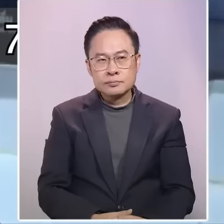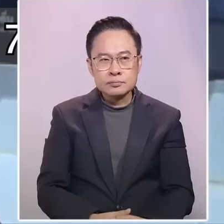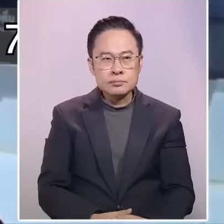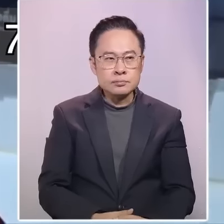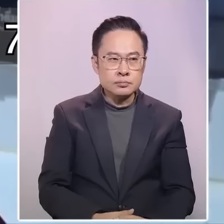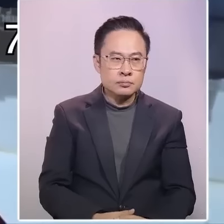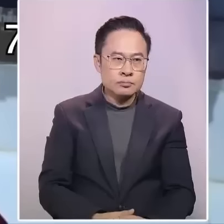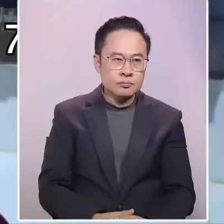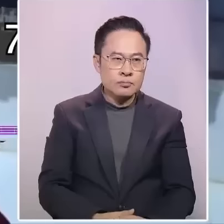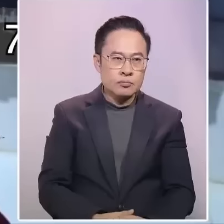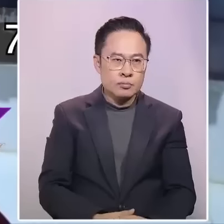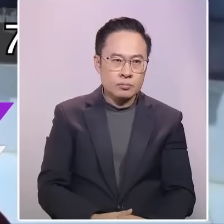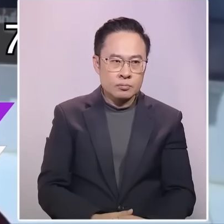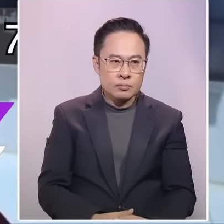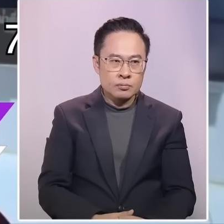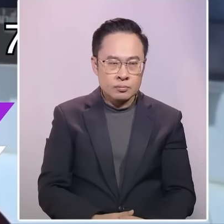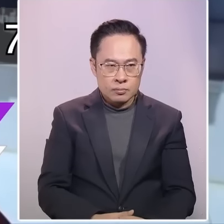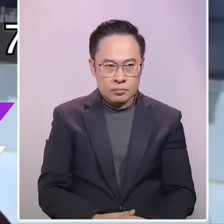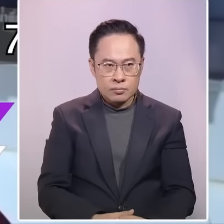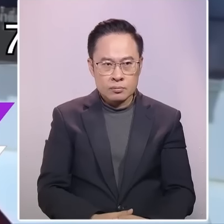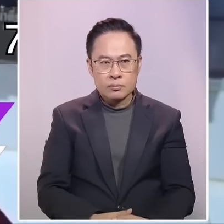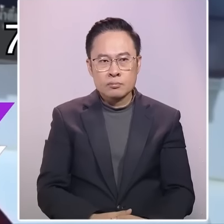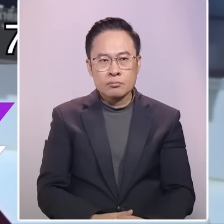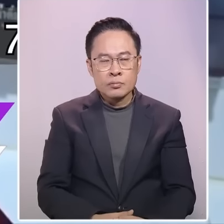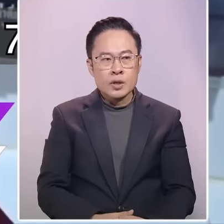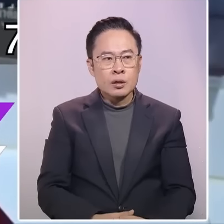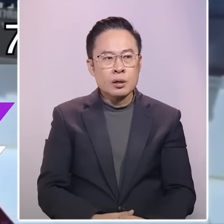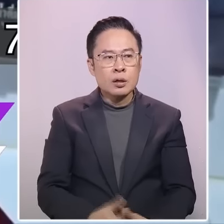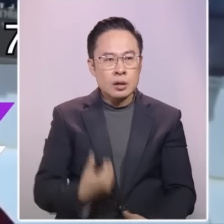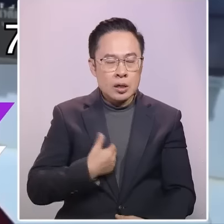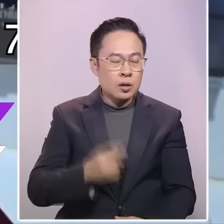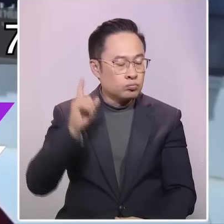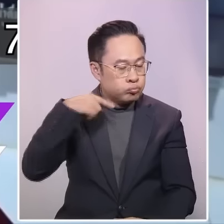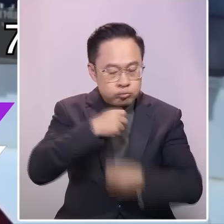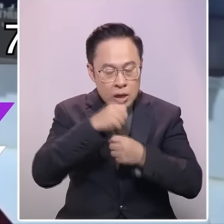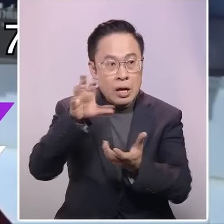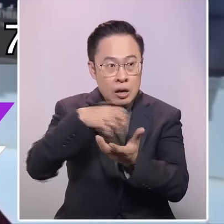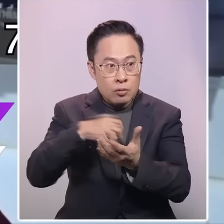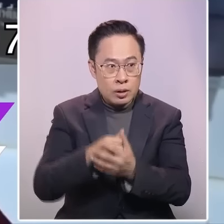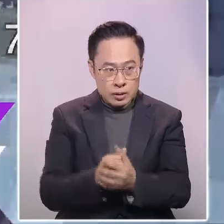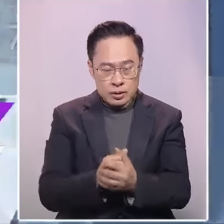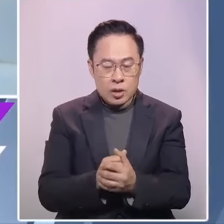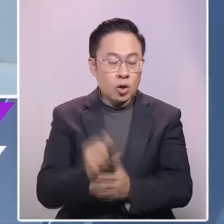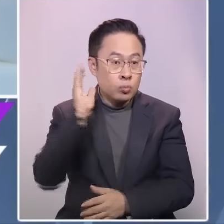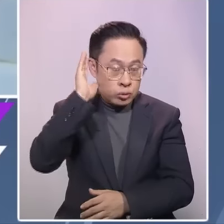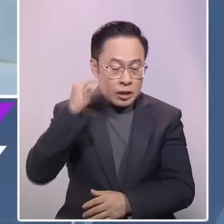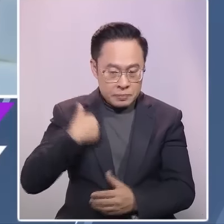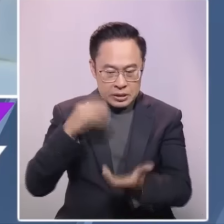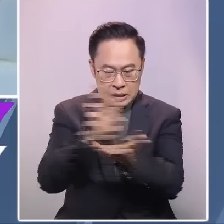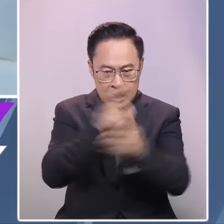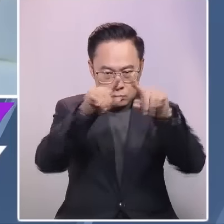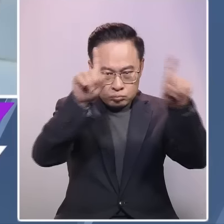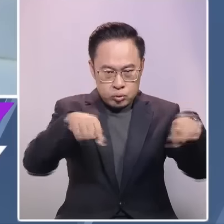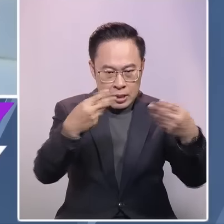ค่ะเอาไปหวือพอแม่นแล้วปู้นั่นมันมีมีตังค์มาย 700,000